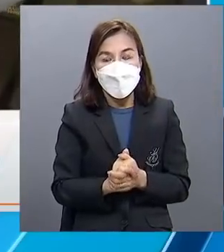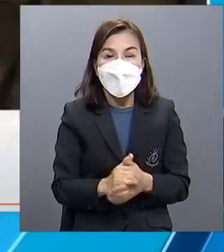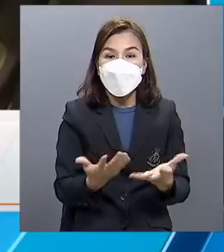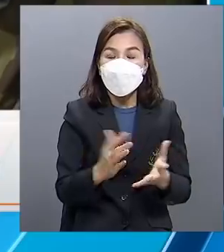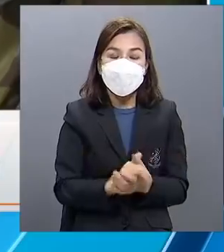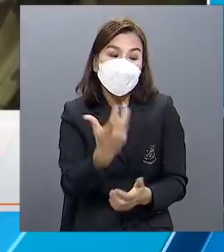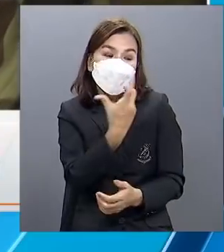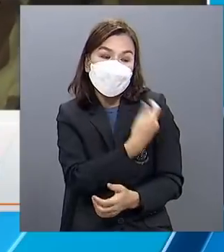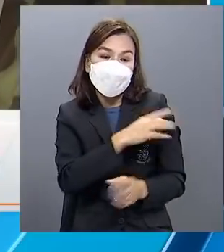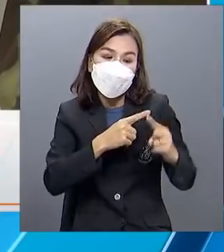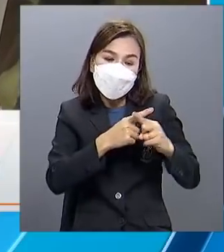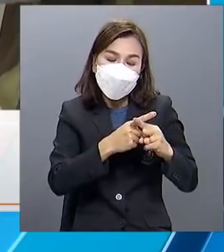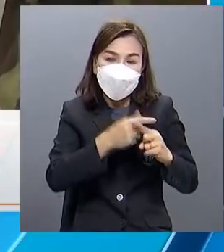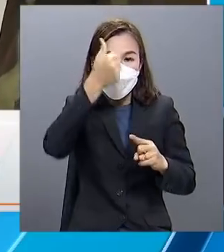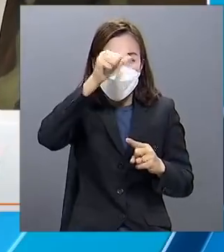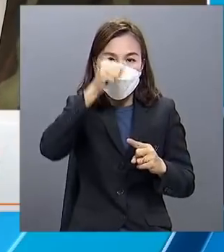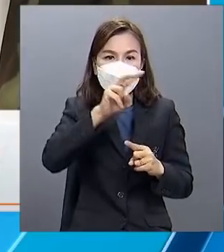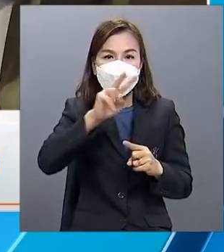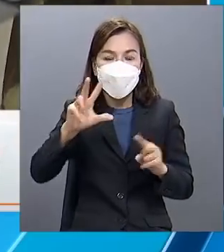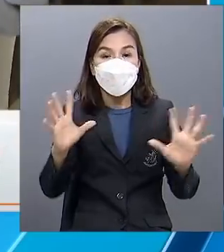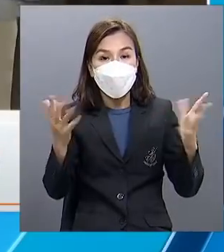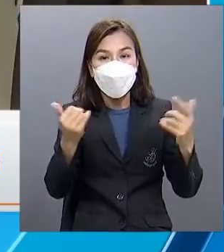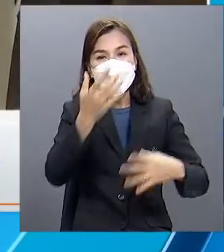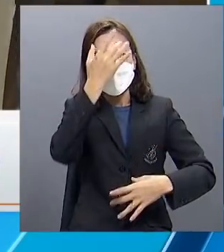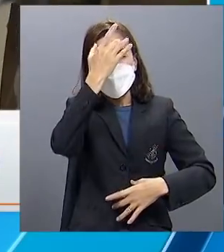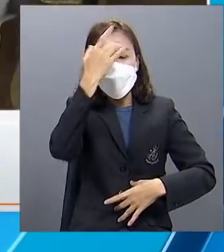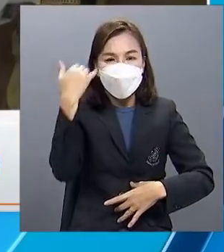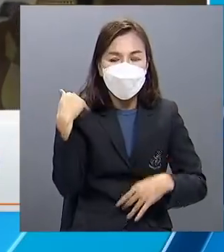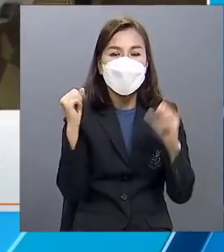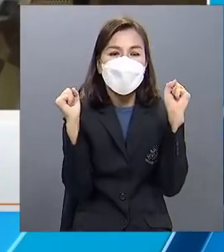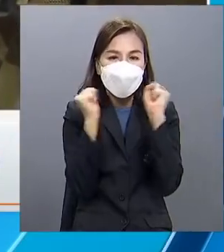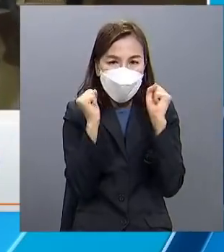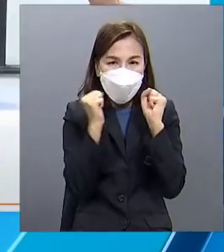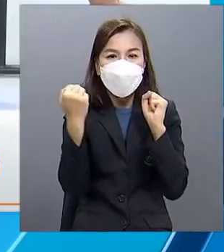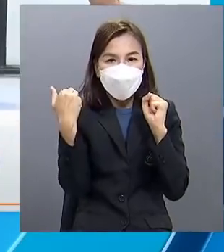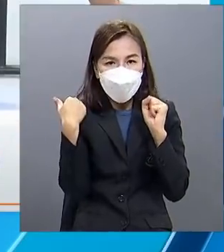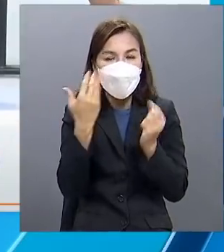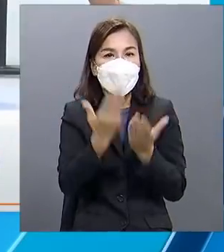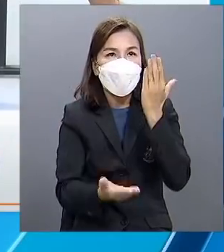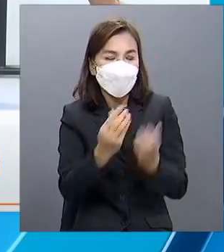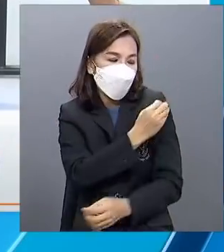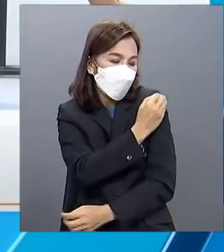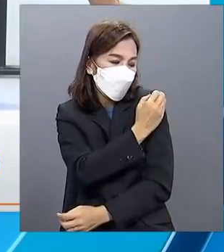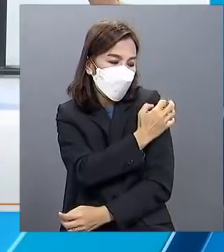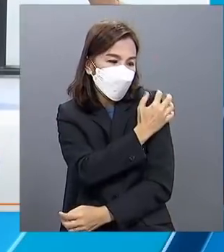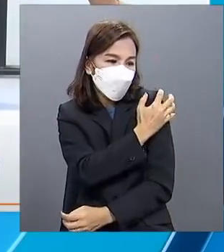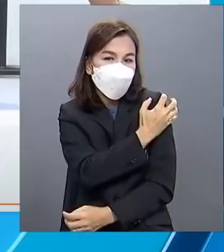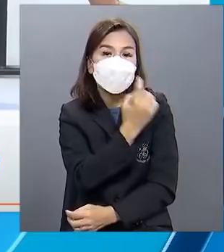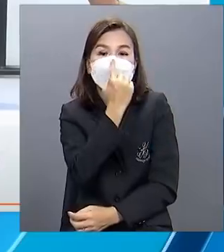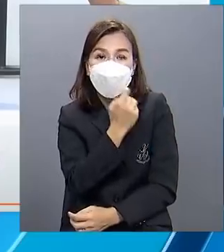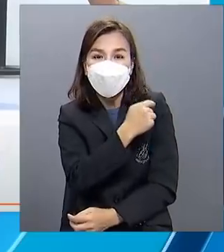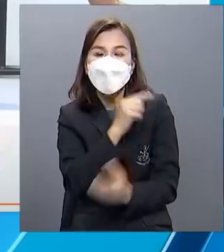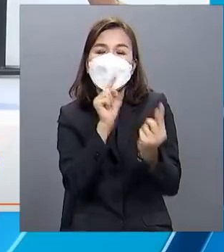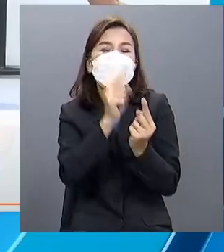ครับอย่างที่ผู้ใหญ่เคยนั่งจะมีไข้บ้างมีหนาวบ้างมีสั่งบ้างนะครับอาจจะมีปวดบวมแดงร้อนบริเวณที่ฉีดซึ่งอันนี้จะเจอบ่อยอยู่แล้วถูกไหมครับ